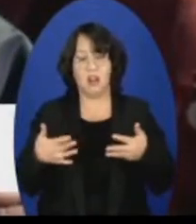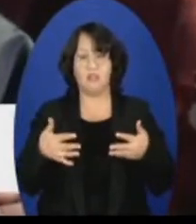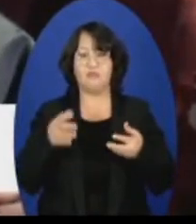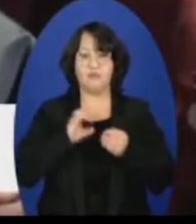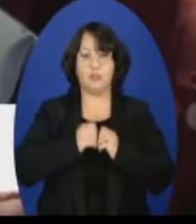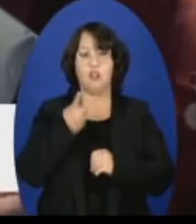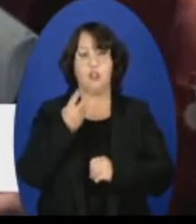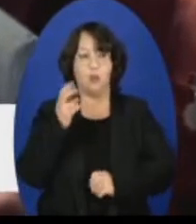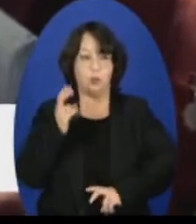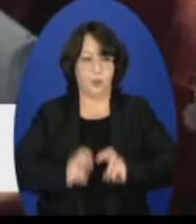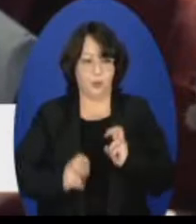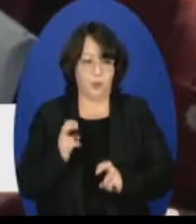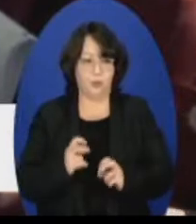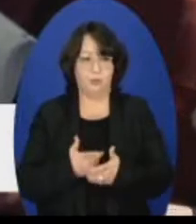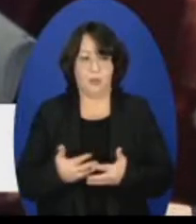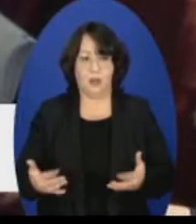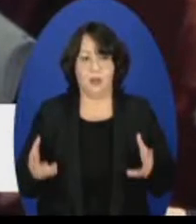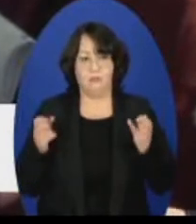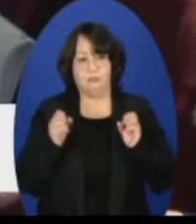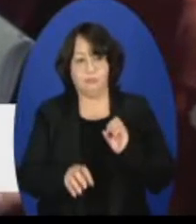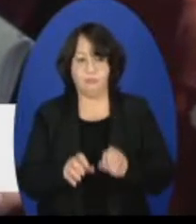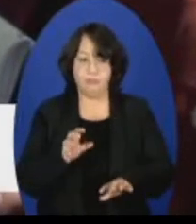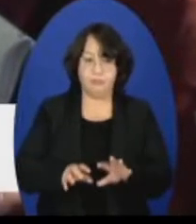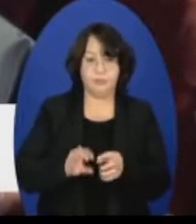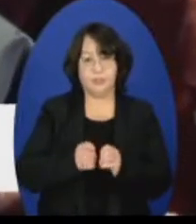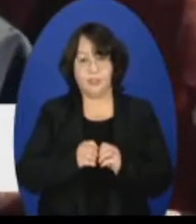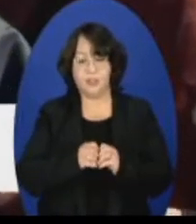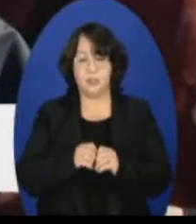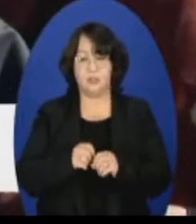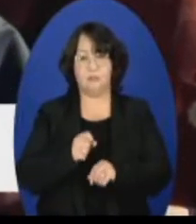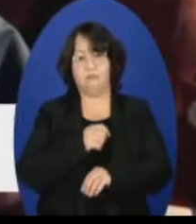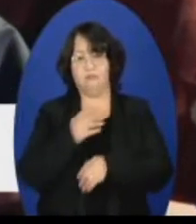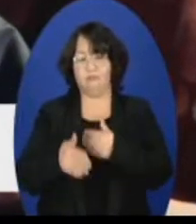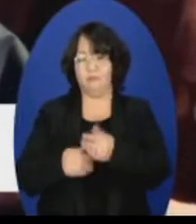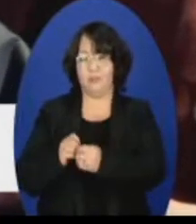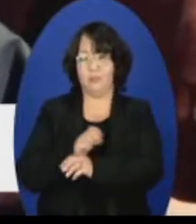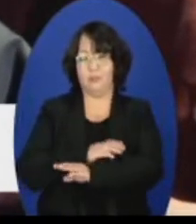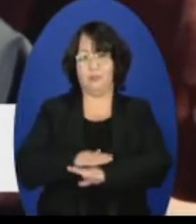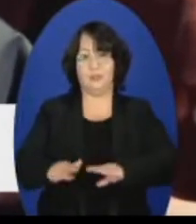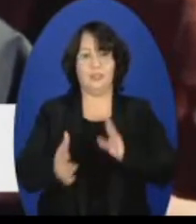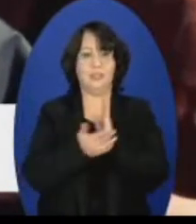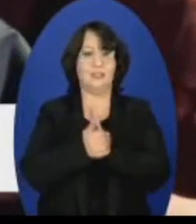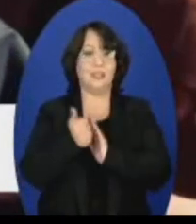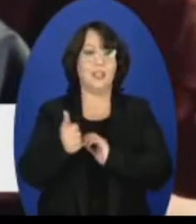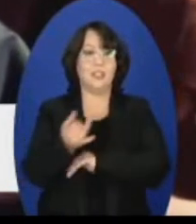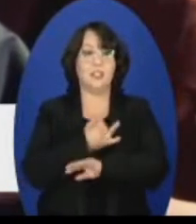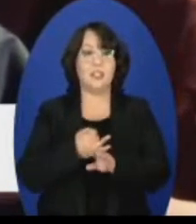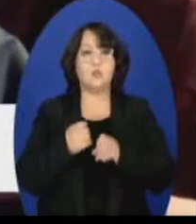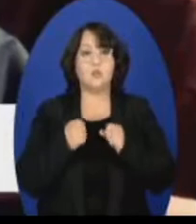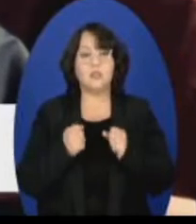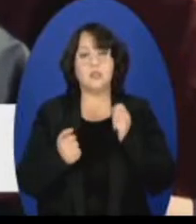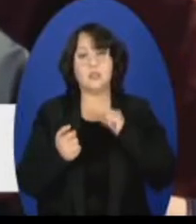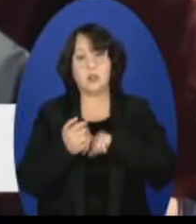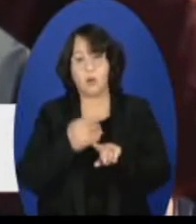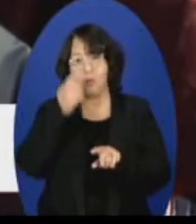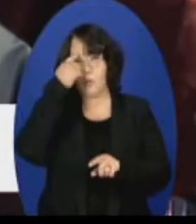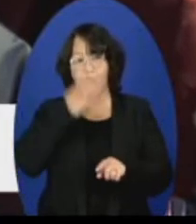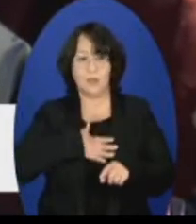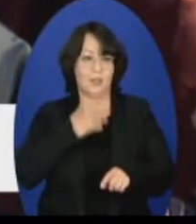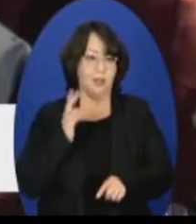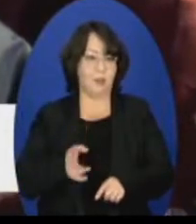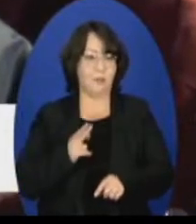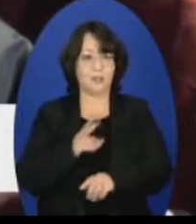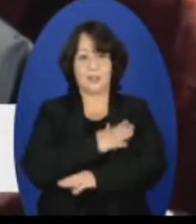одоо техникийн хүч одоо хүний хүчээр одоо чадварлаг инженеруудынхаа хүчээр Монголын компаниуд замаа тавьж чаддаг болсон юм